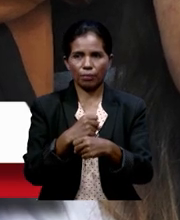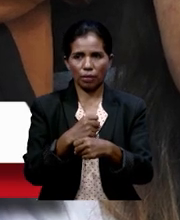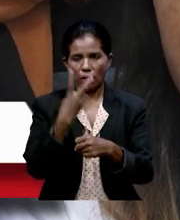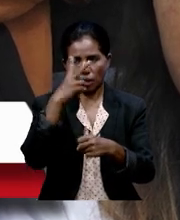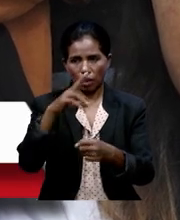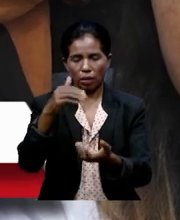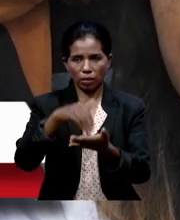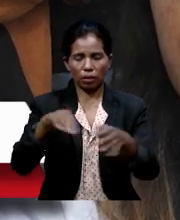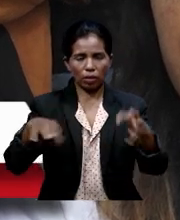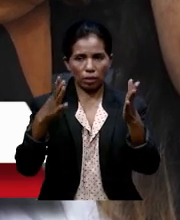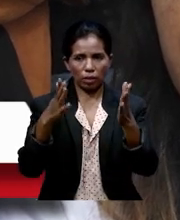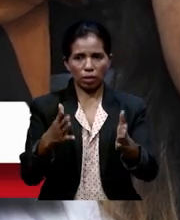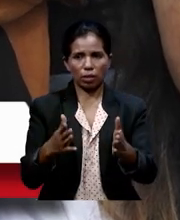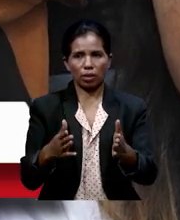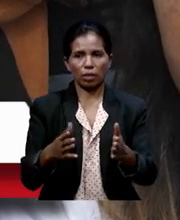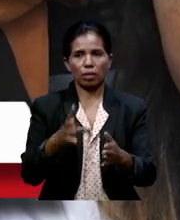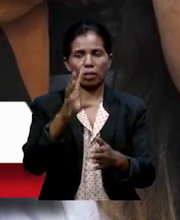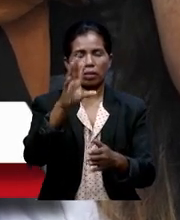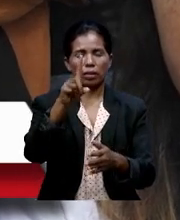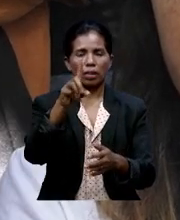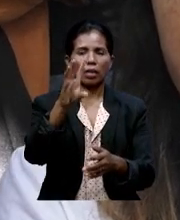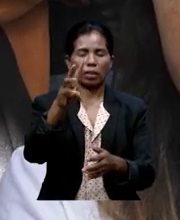avaliasaun ba funcionario 63 pessoas.